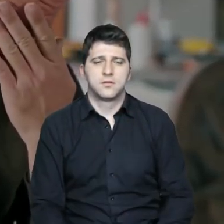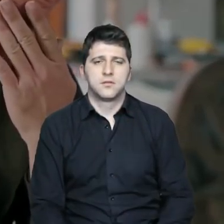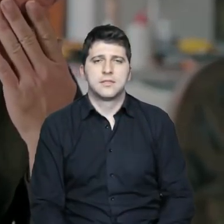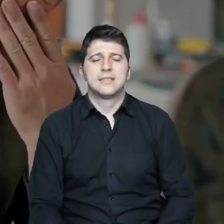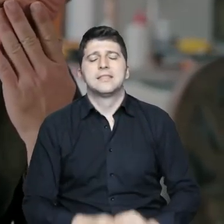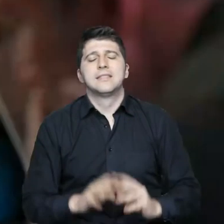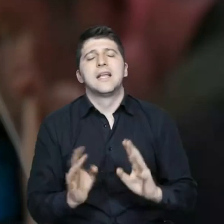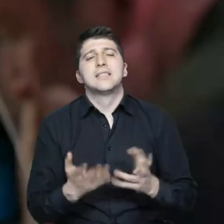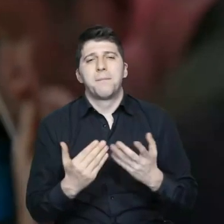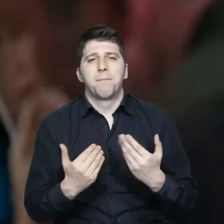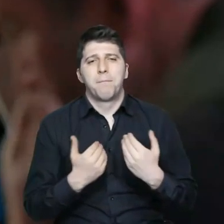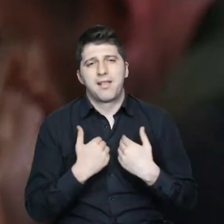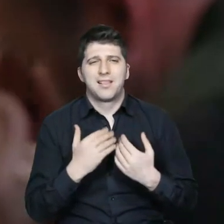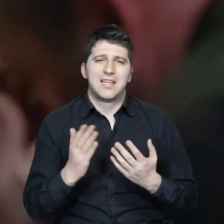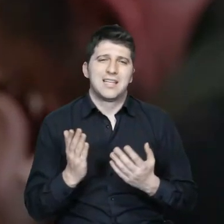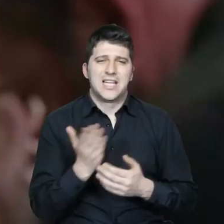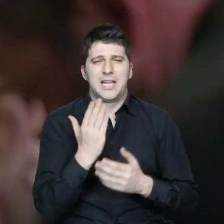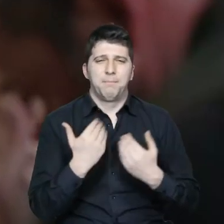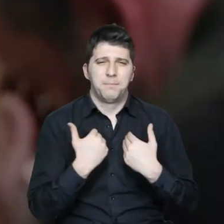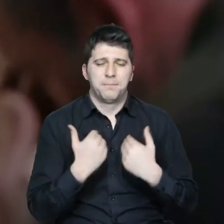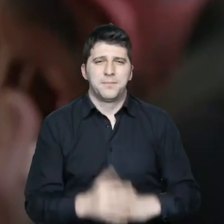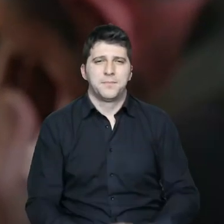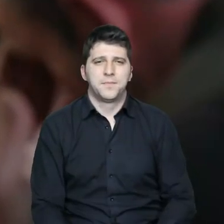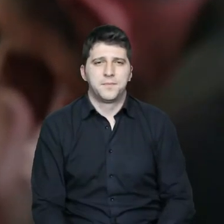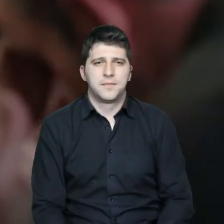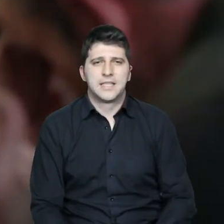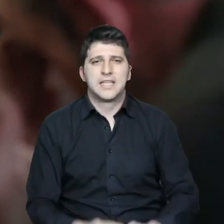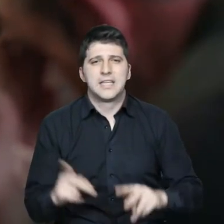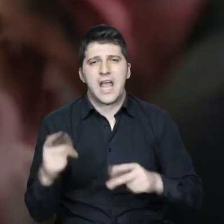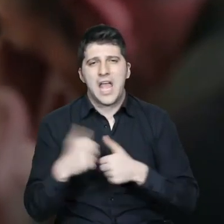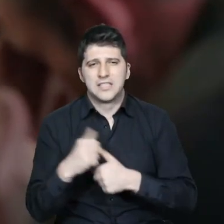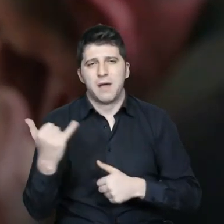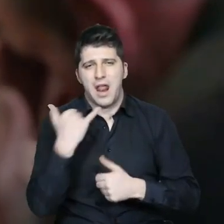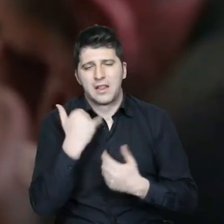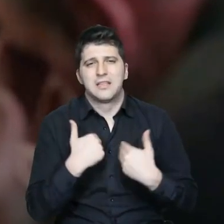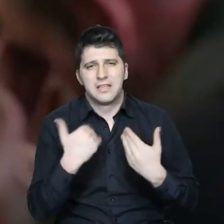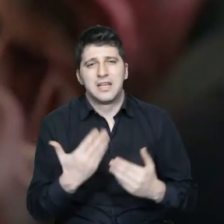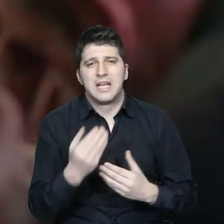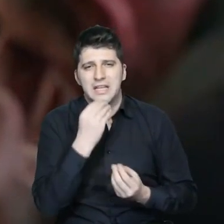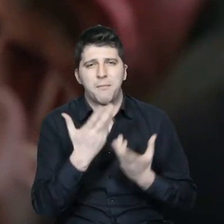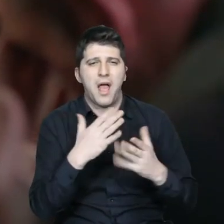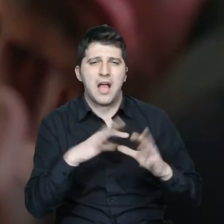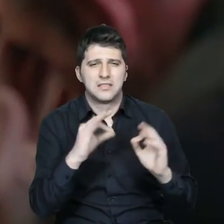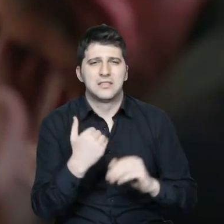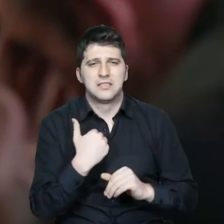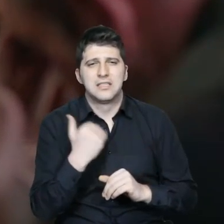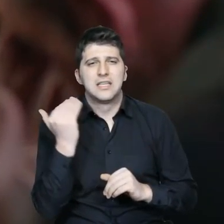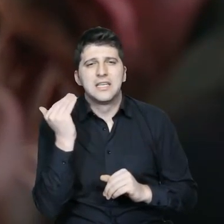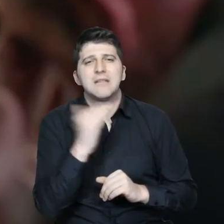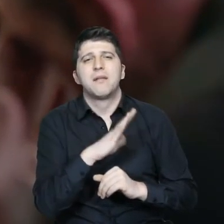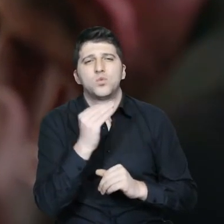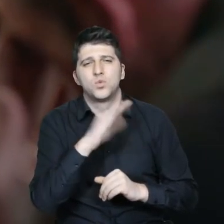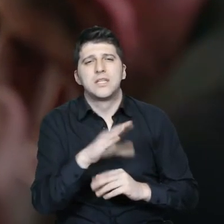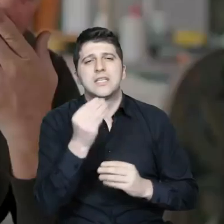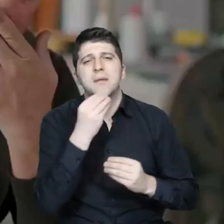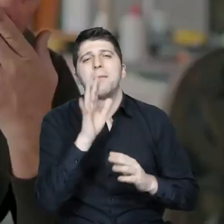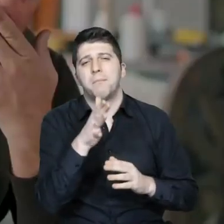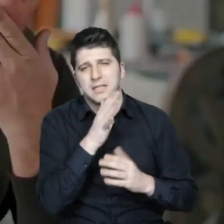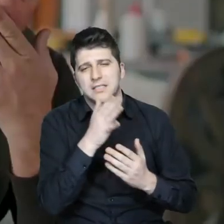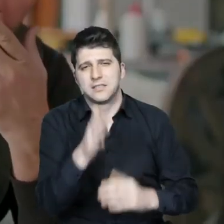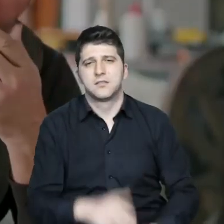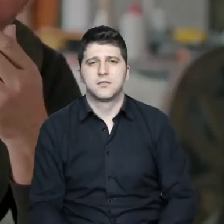Neyse ben artık kalkayım. Nazmiye aramıştı zaten. Herhalde yemek hazır. Biz de gitmeyince çoluk çocuk yemek yemiyor